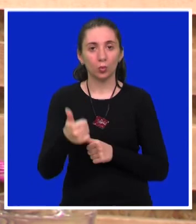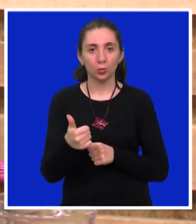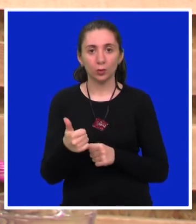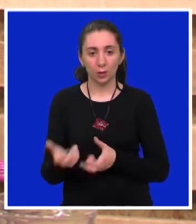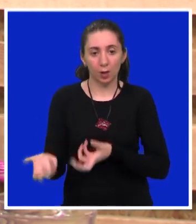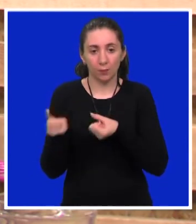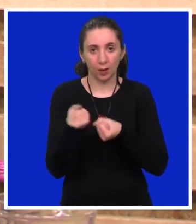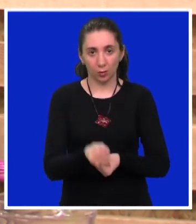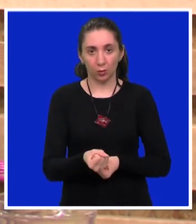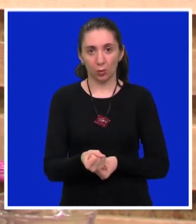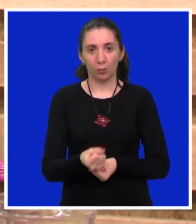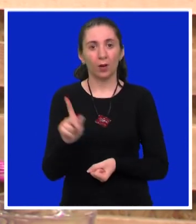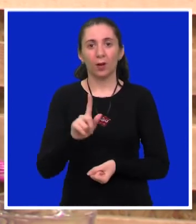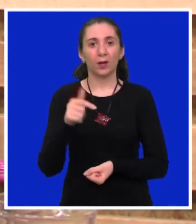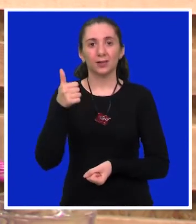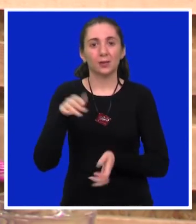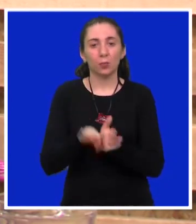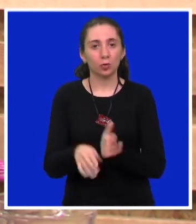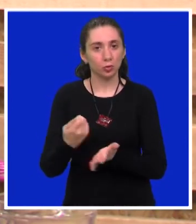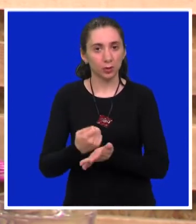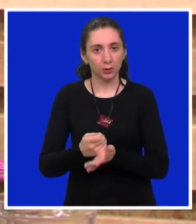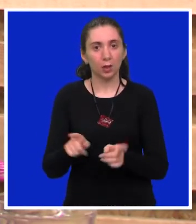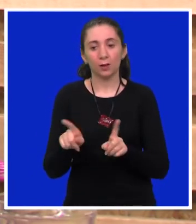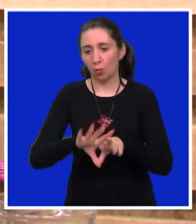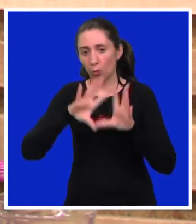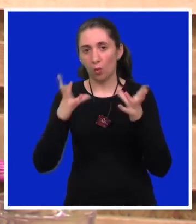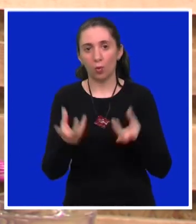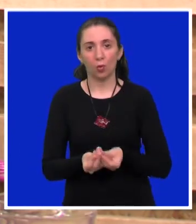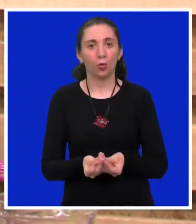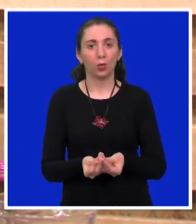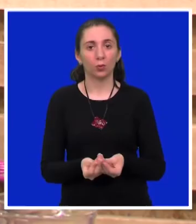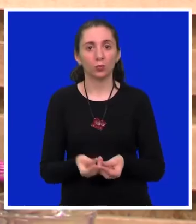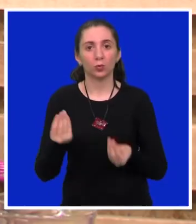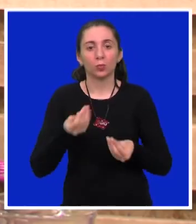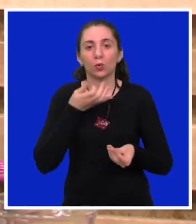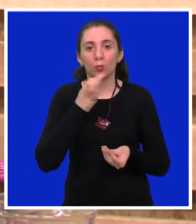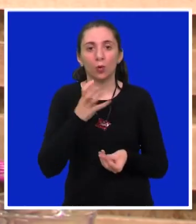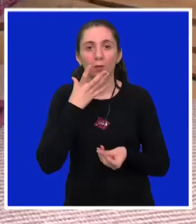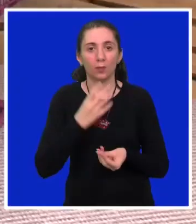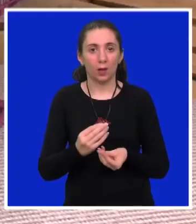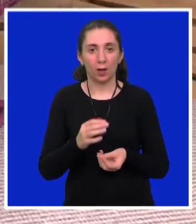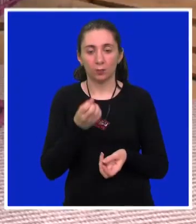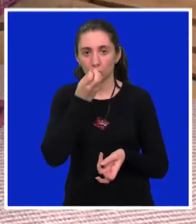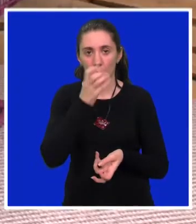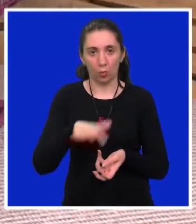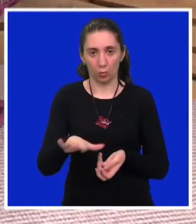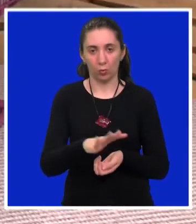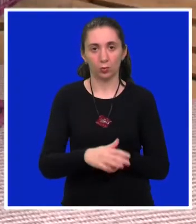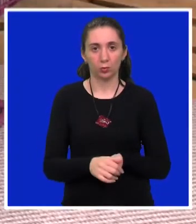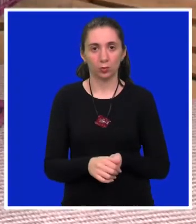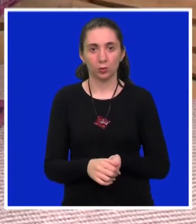sami doprinijeti ne samo nižoj cijeni, nego i općenito nekakvom boljem i ljepšem